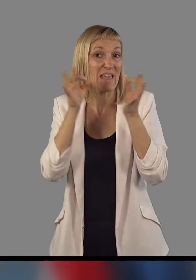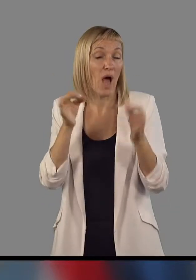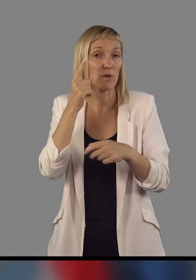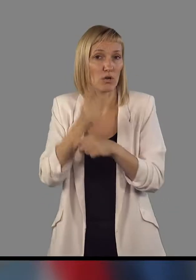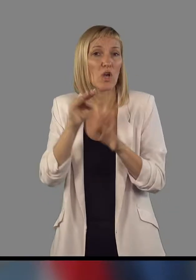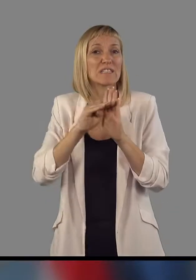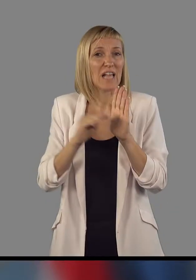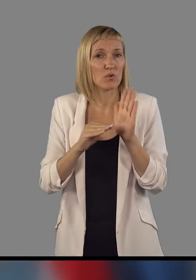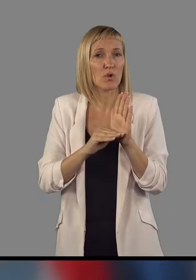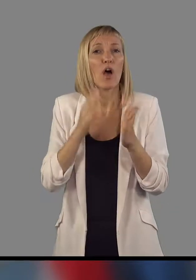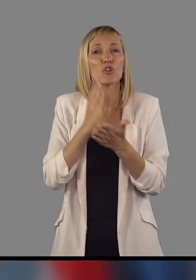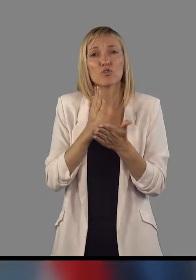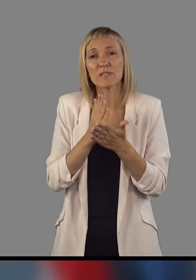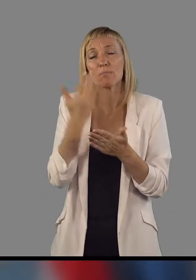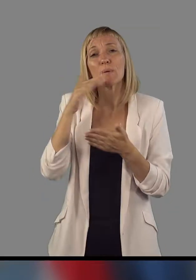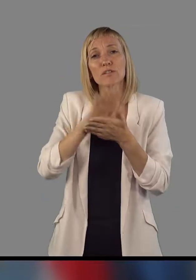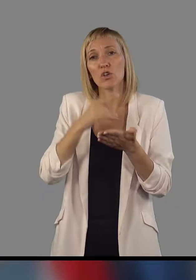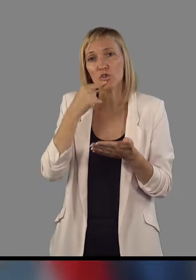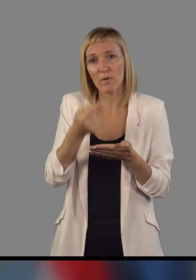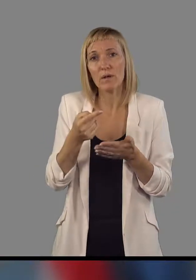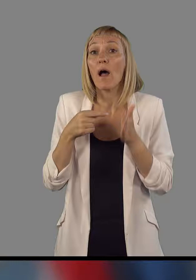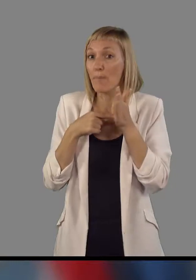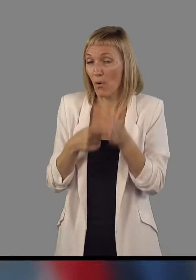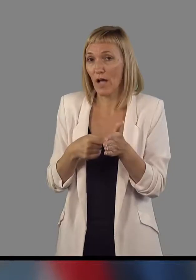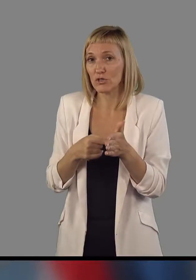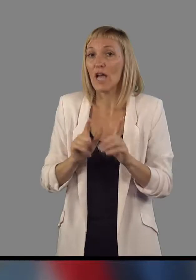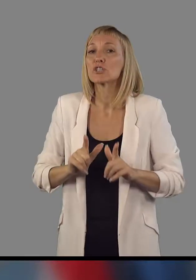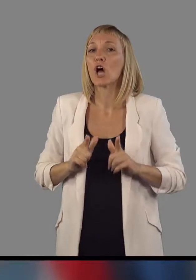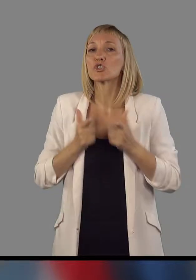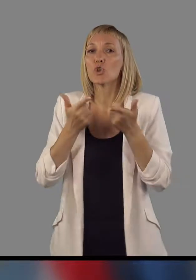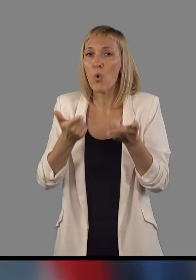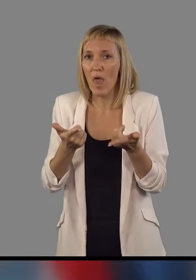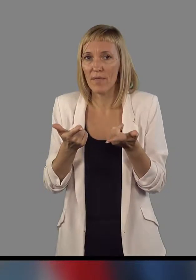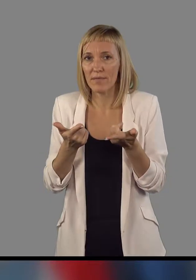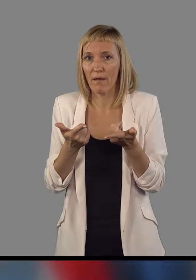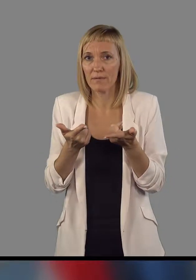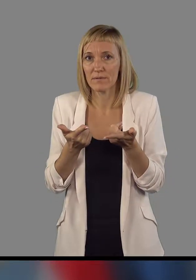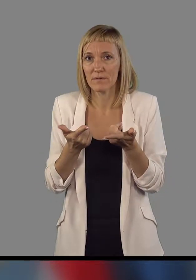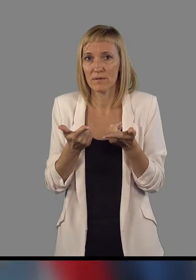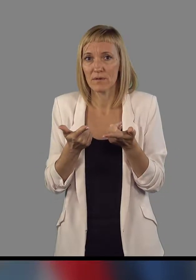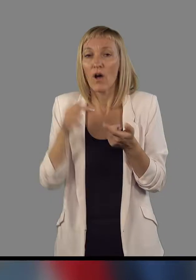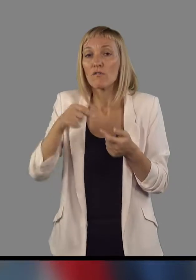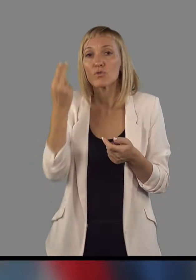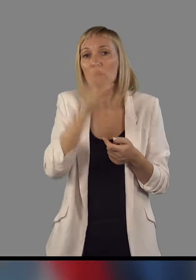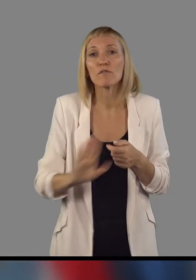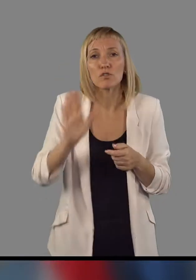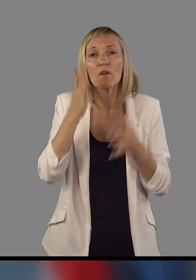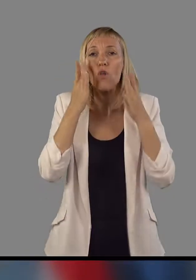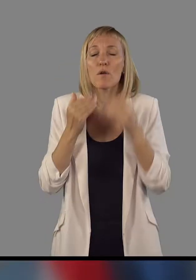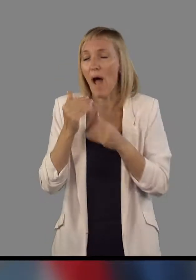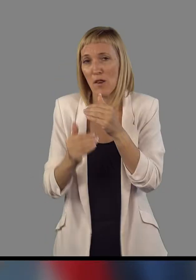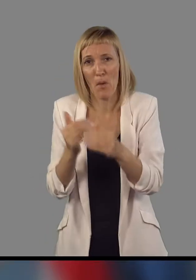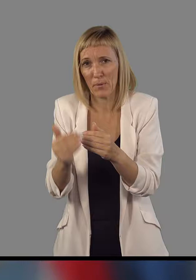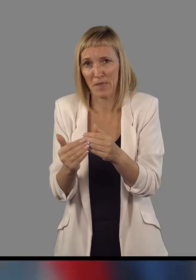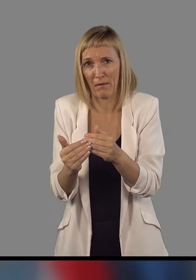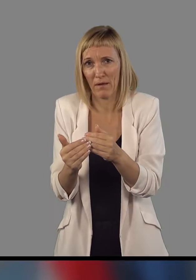Ampak ta javnonaročniška zakonodaja, tako kot sem vam na začetku rekel, kaže, da življenje po njej v